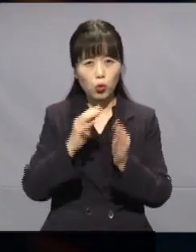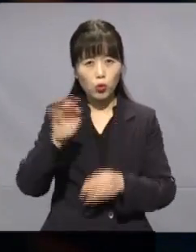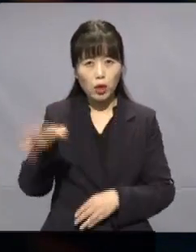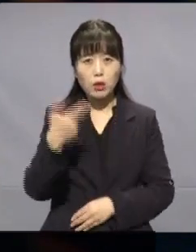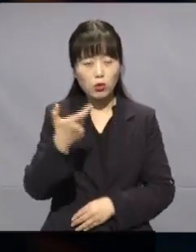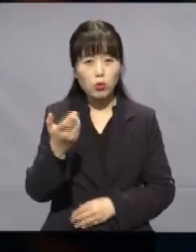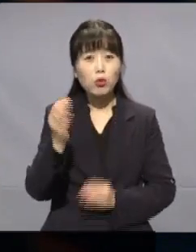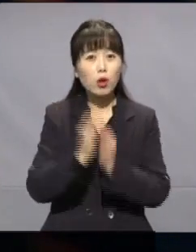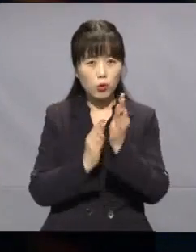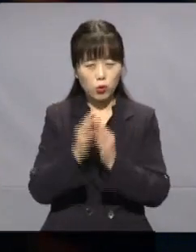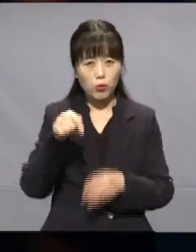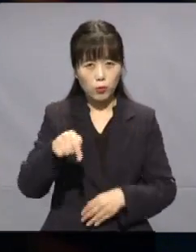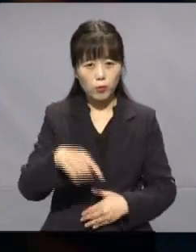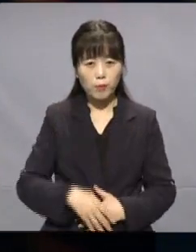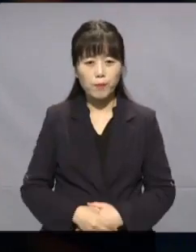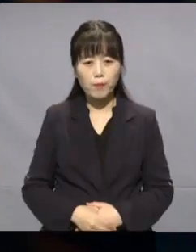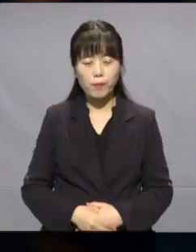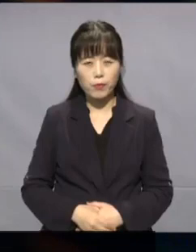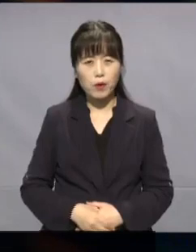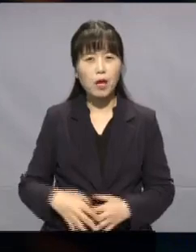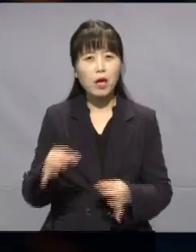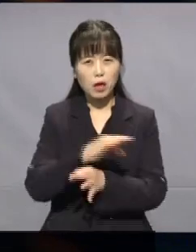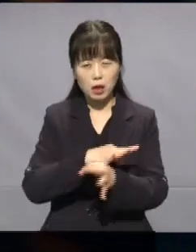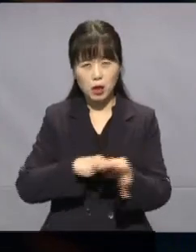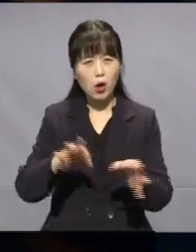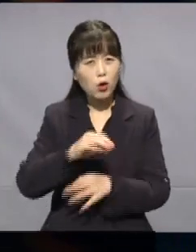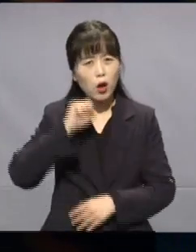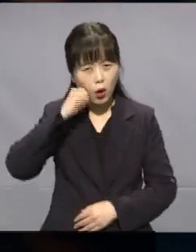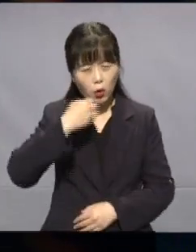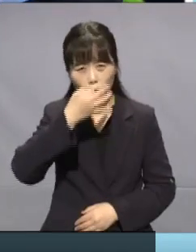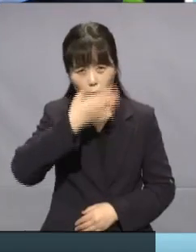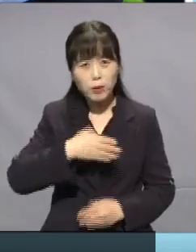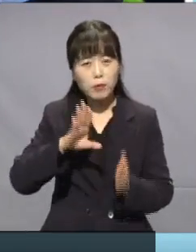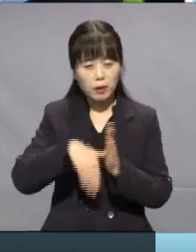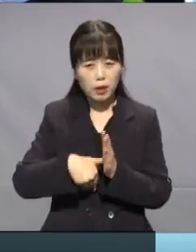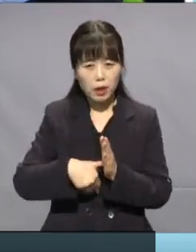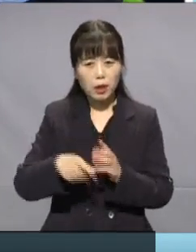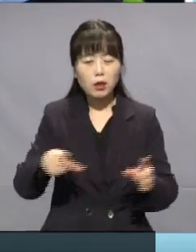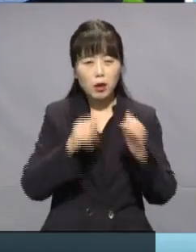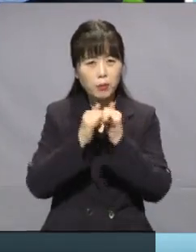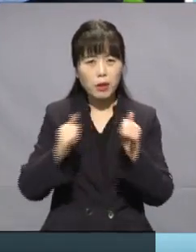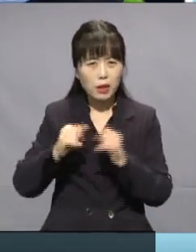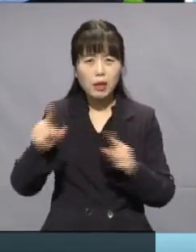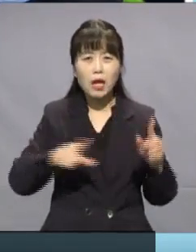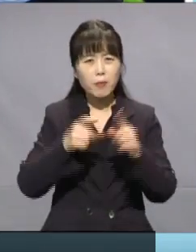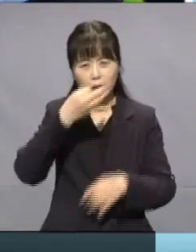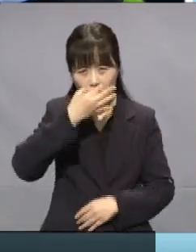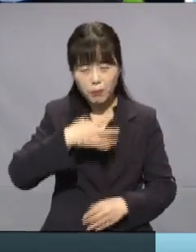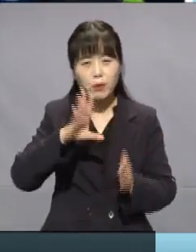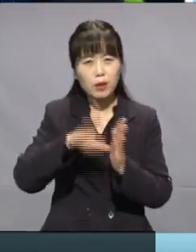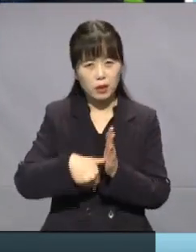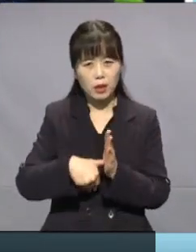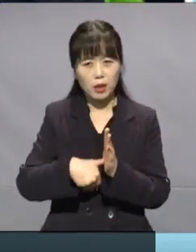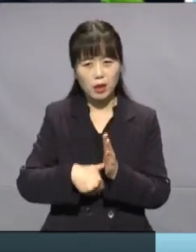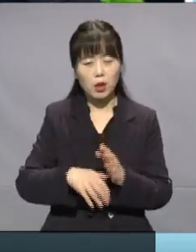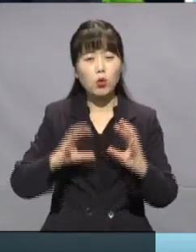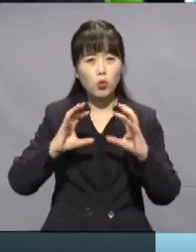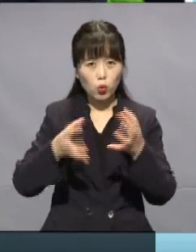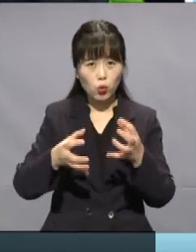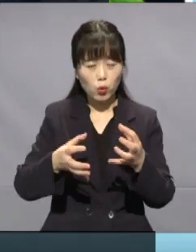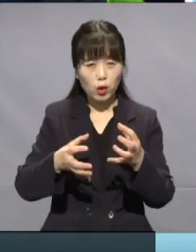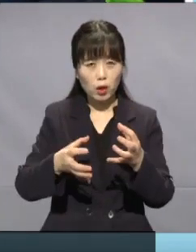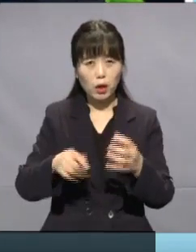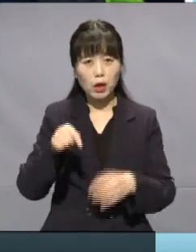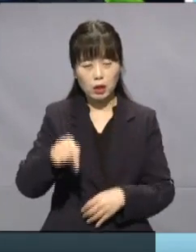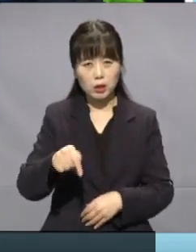사실은 이렇게 경기가 굉장히 어렵고 힘들고 서민들의 삶이 굉장히 힘들 때는 저는 국가가